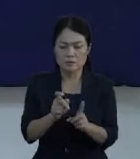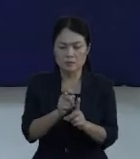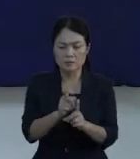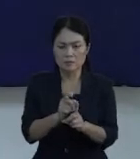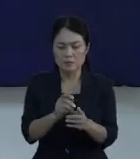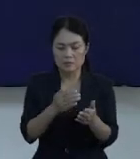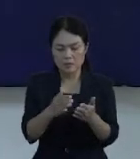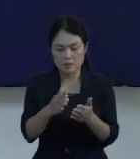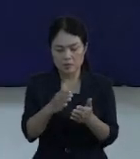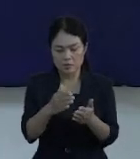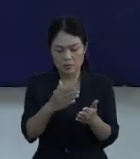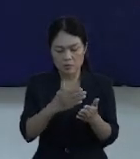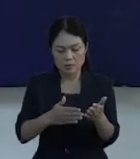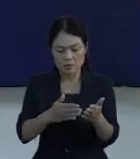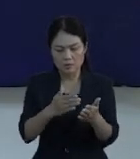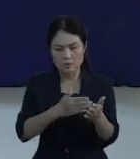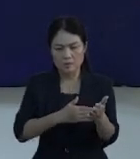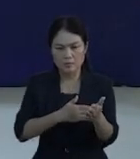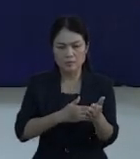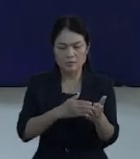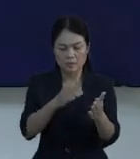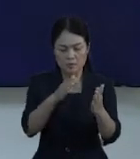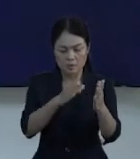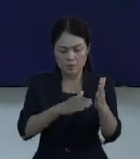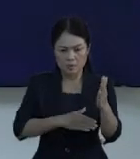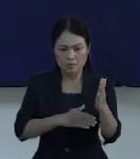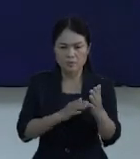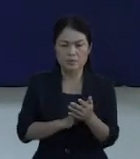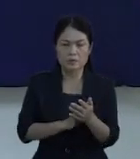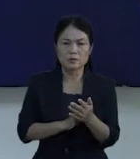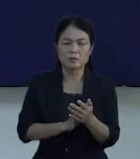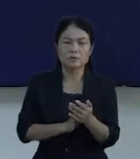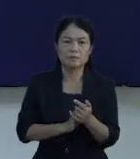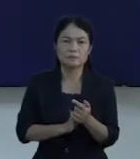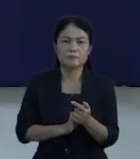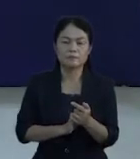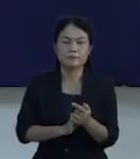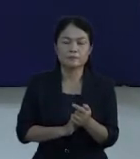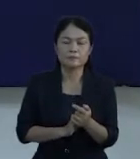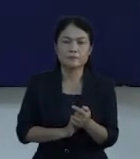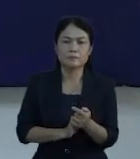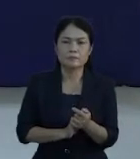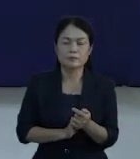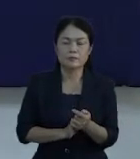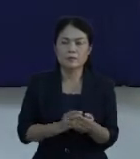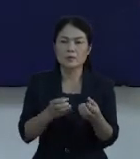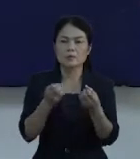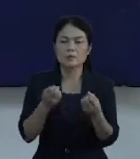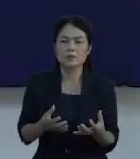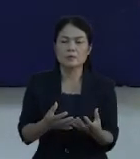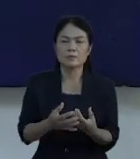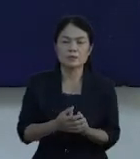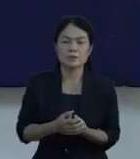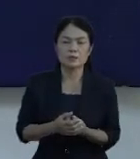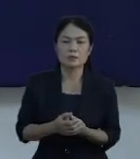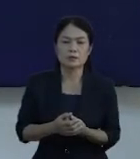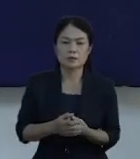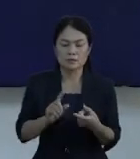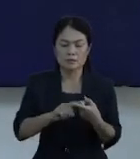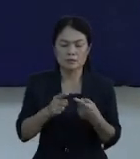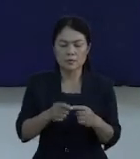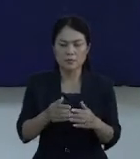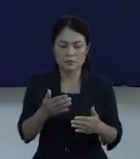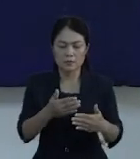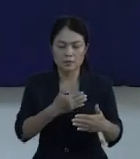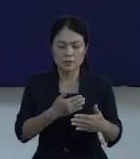con trái bằng cốt cốt cho và theo một cốt chó chẳng vì tôi chỉ vào màn cổ chẳng lấy nó càng